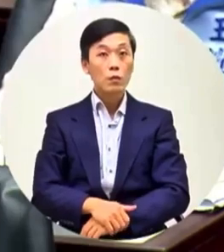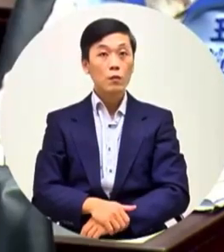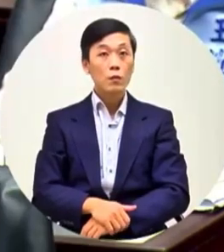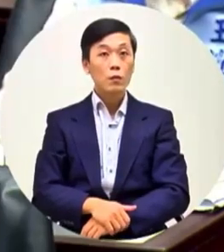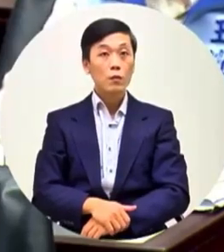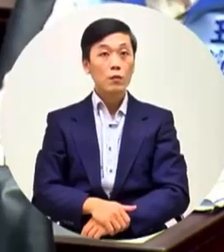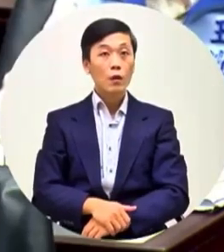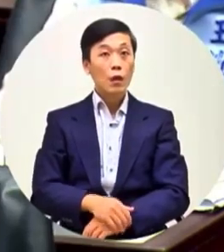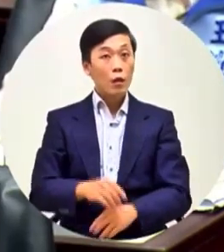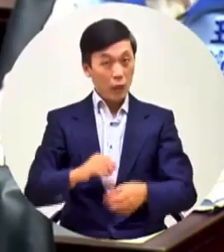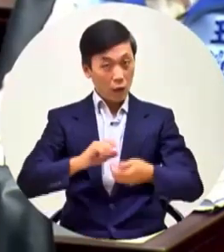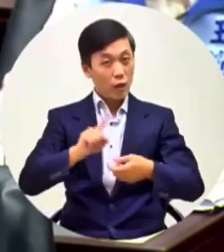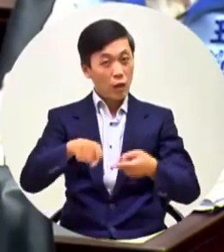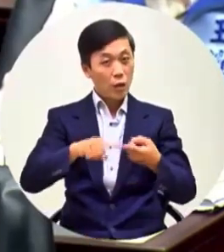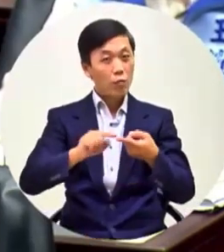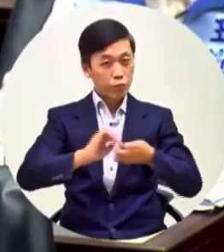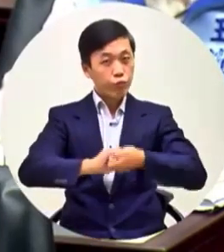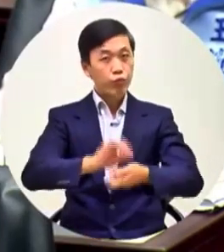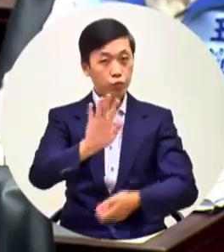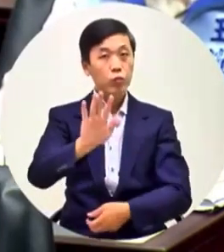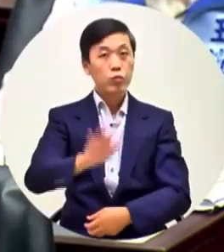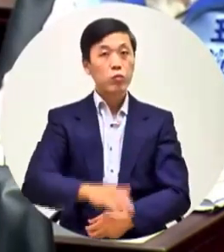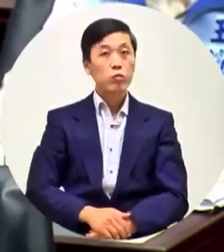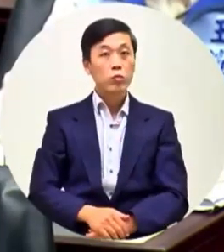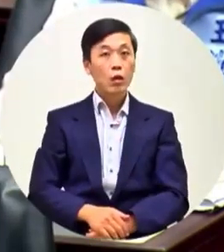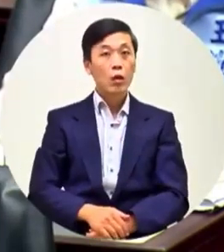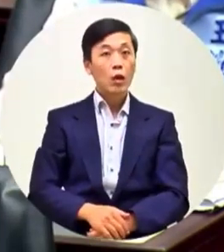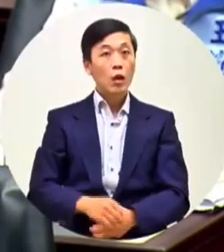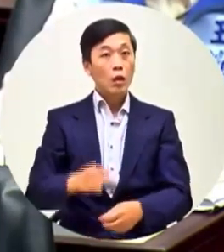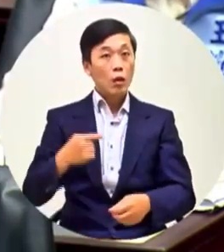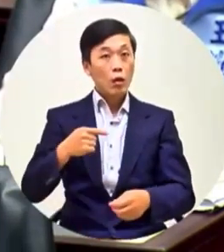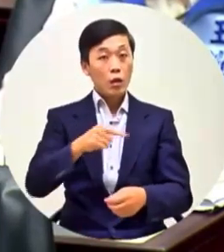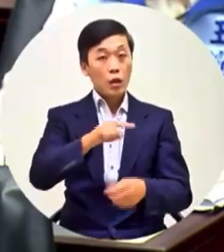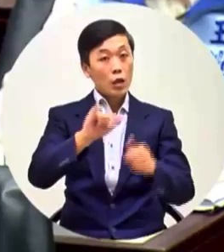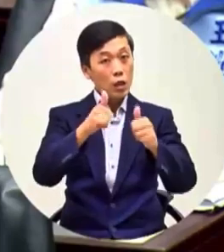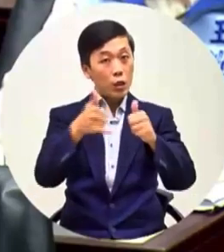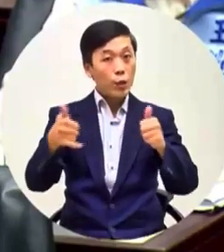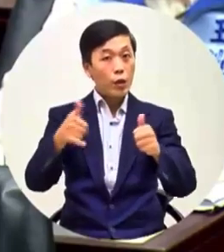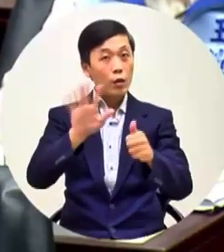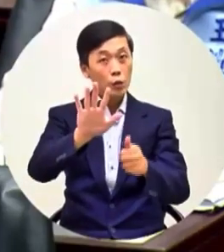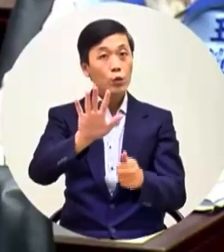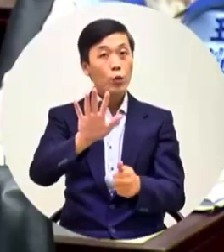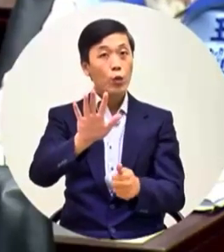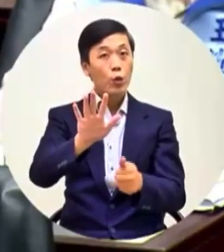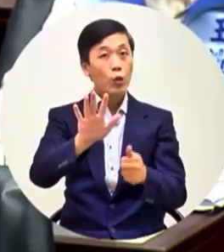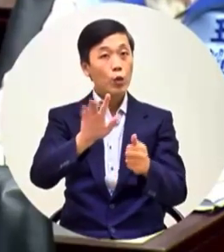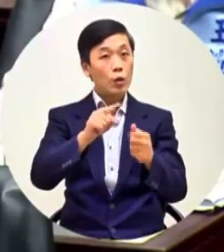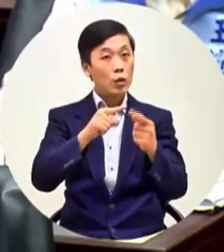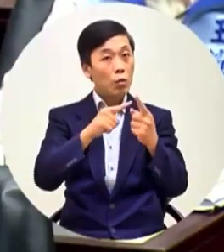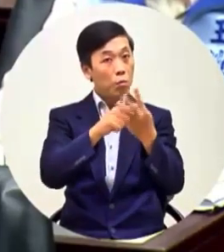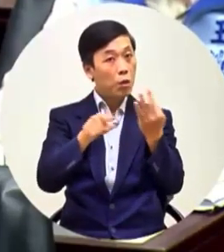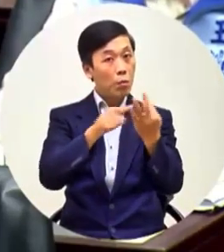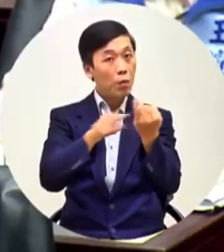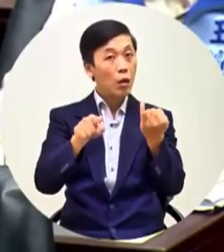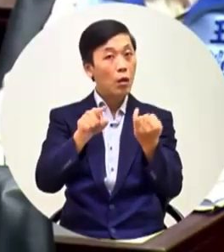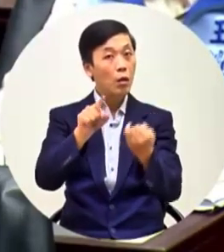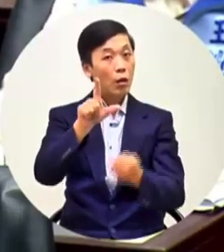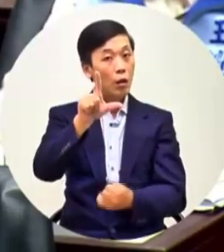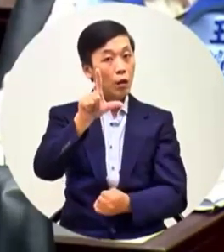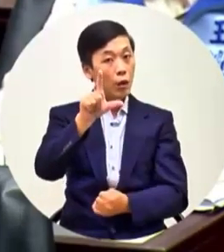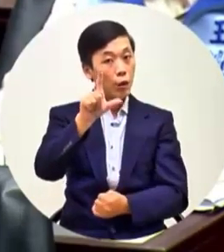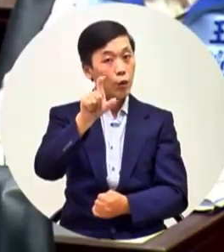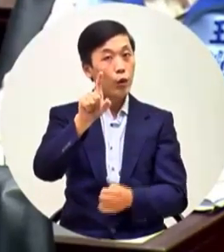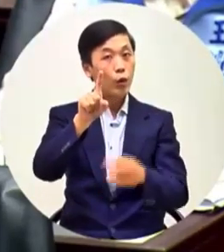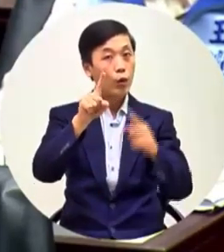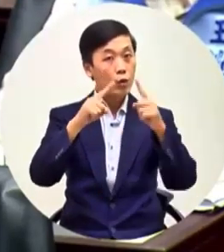啊，绝对是有嘛，哈。就当议员哦，议员也六十，应到人数66位嘛，出席人数